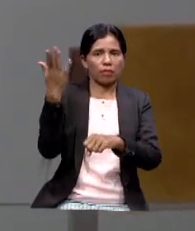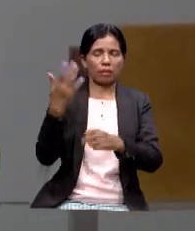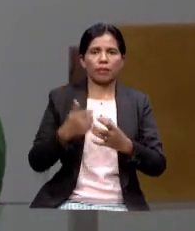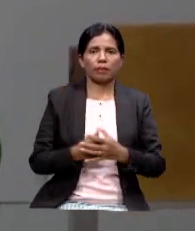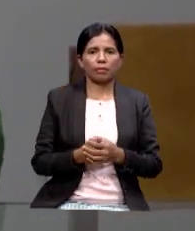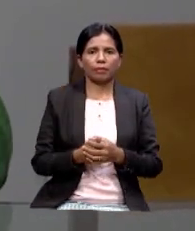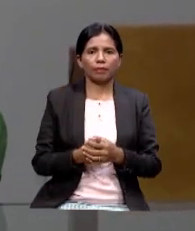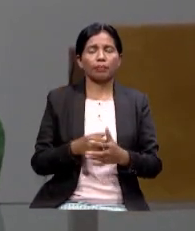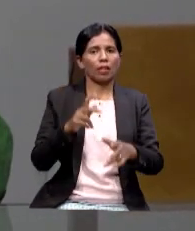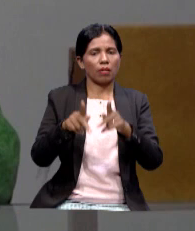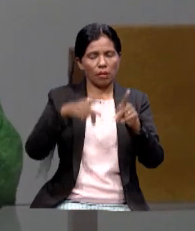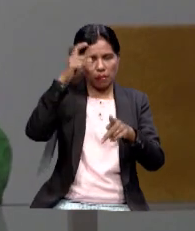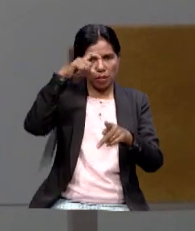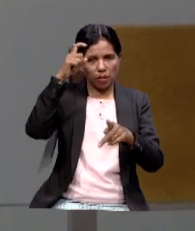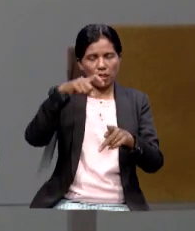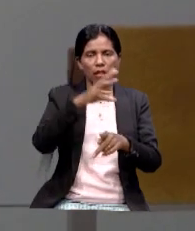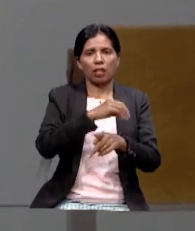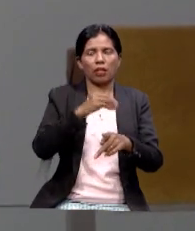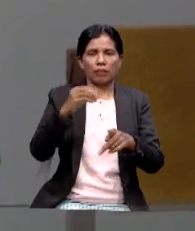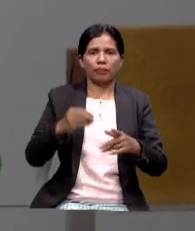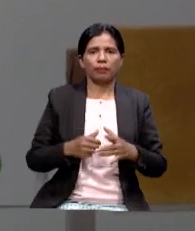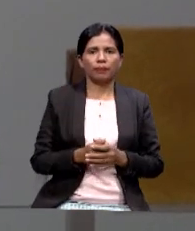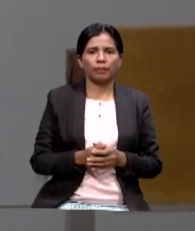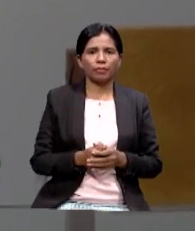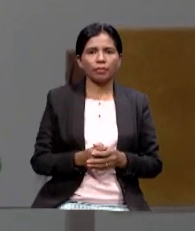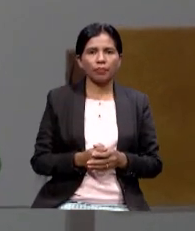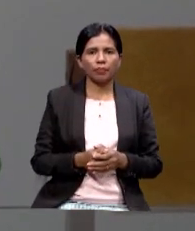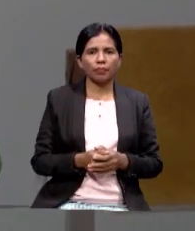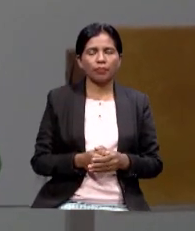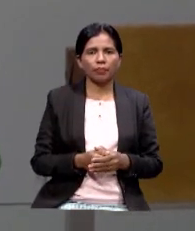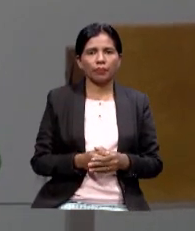da BMA de Matene, conhecido, carismático. E